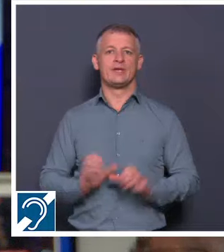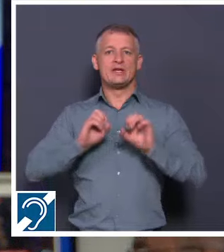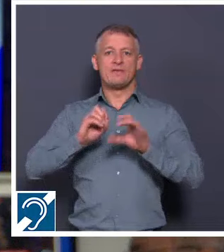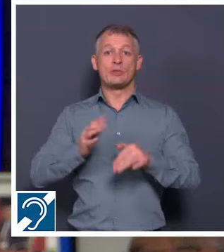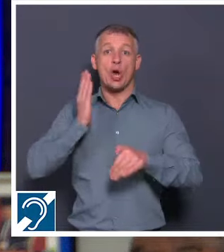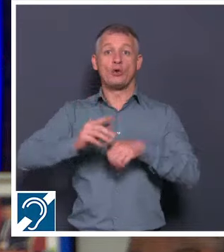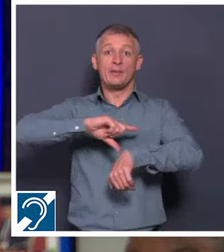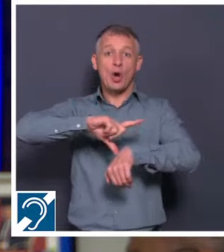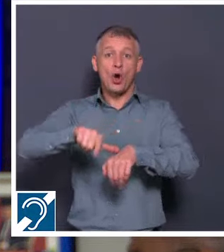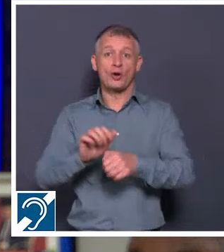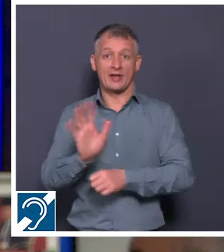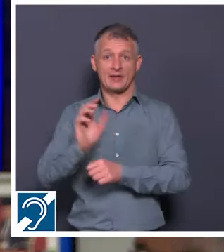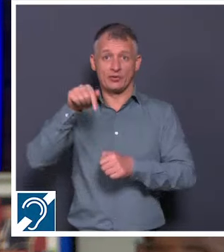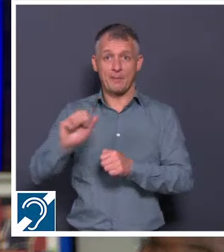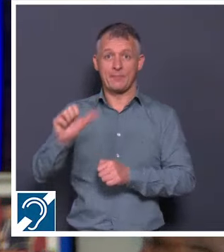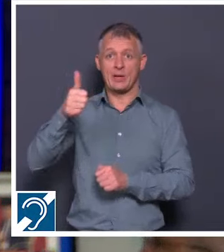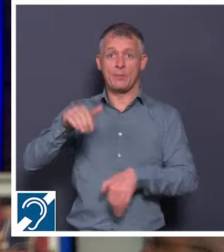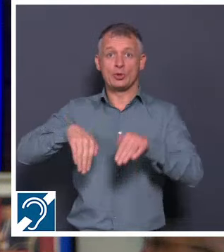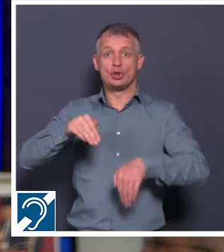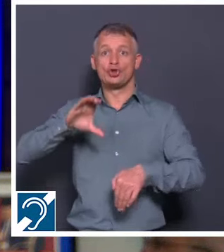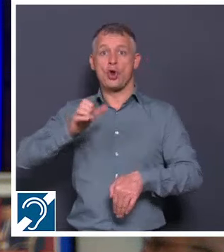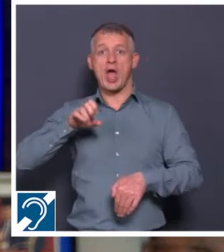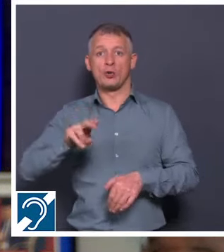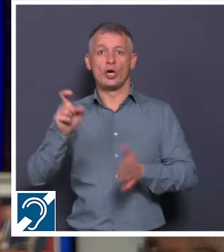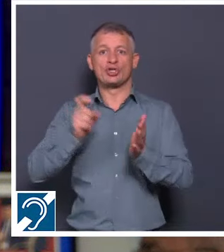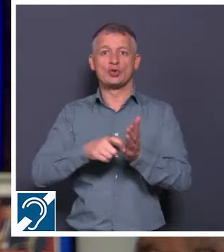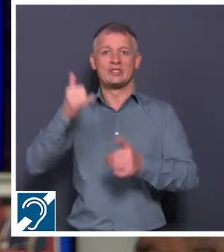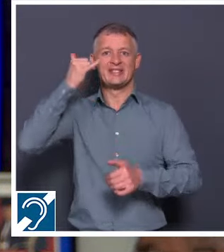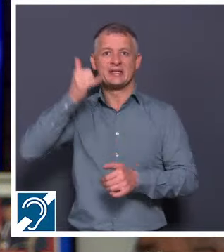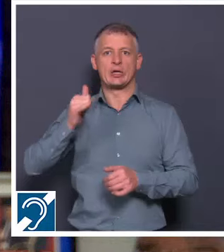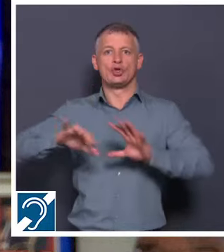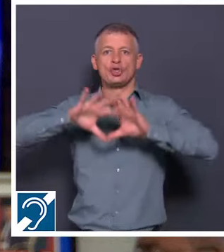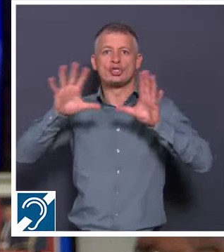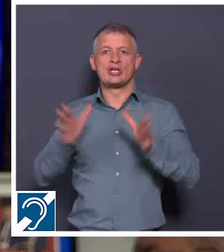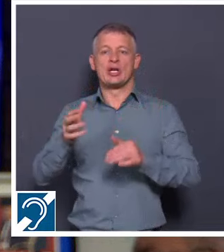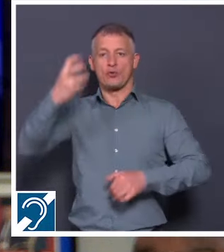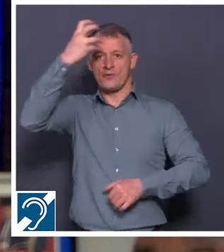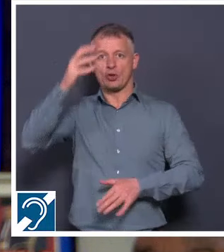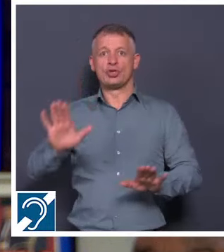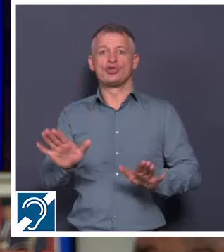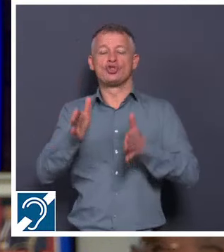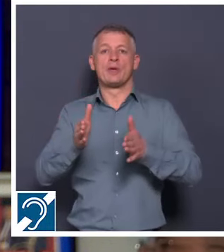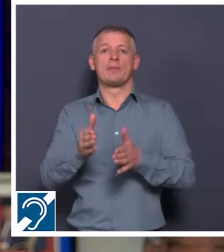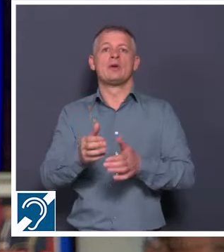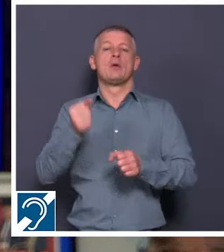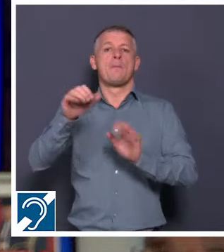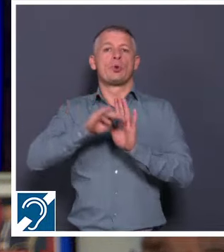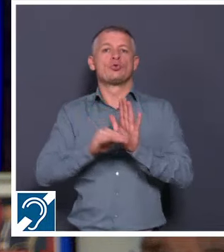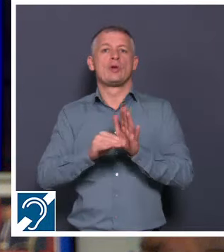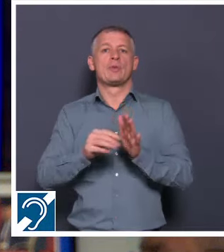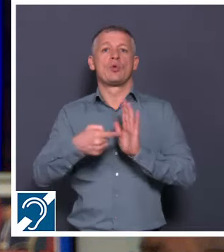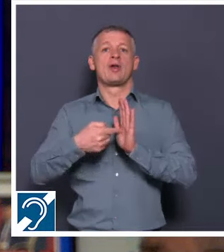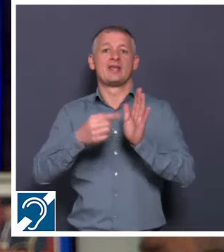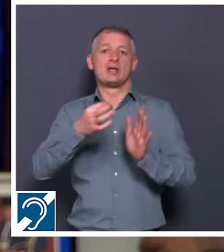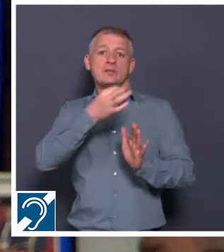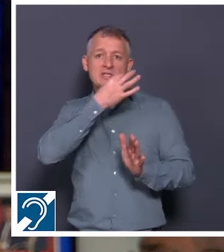Informația de ultimă oră la Euronews România. Premierul Ciolacu i-a cerut secretarului general al guvernului să înceapă procedura de desecretizare a cheltuielilor cu